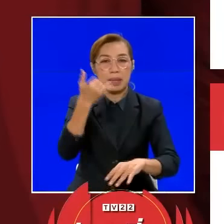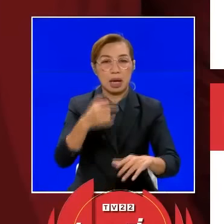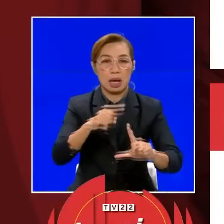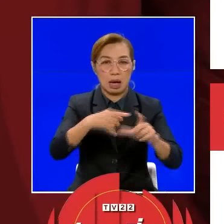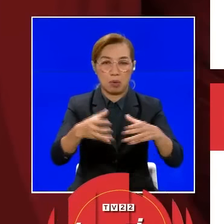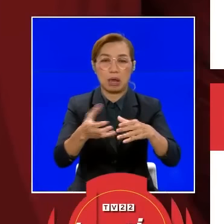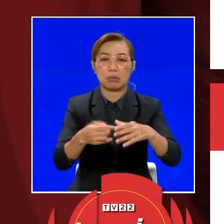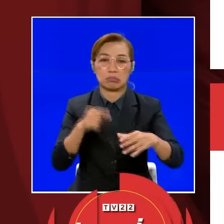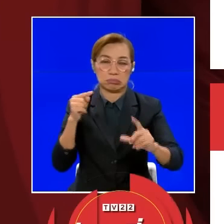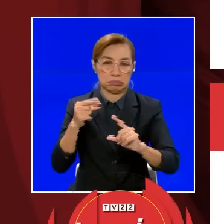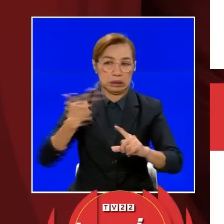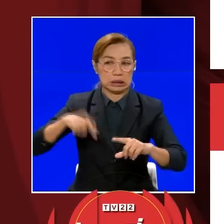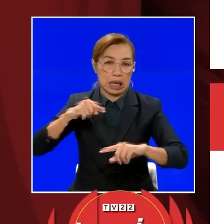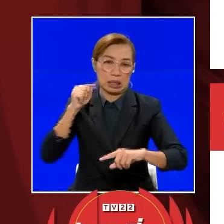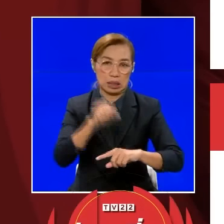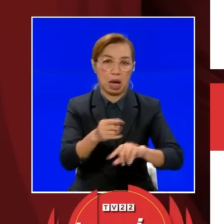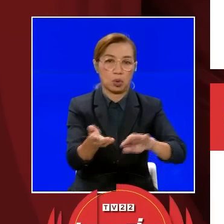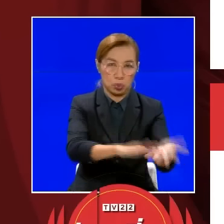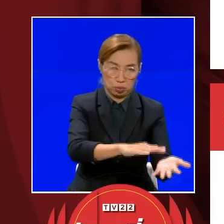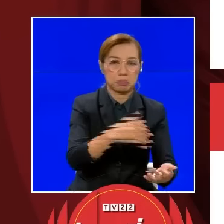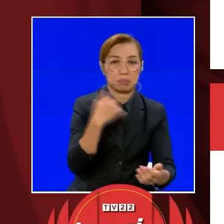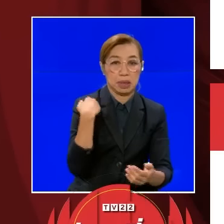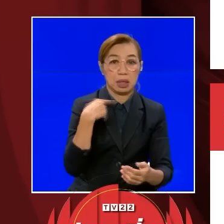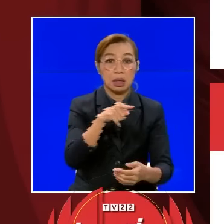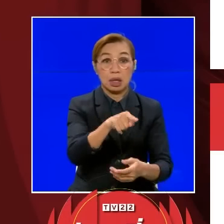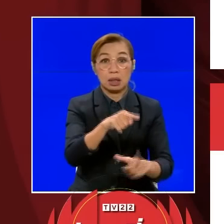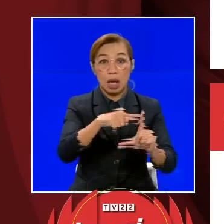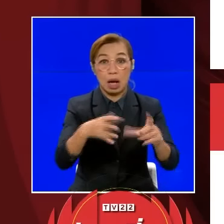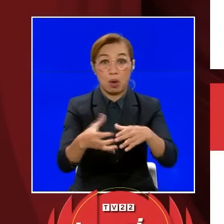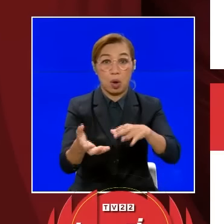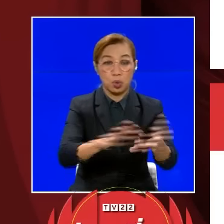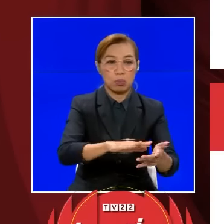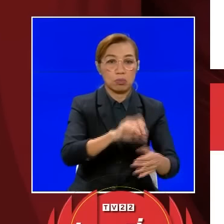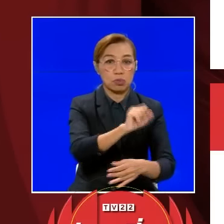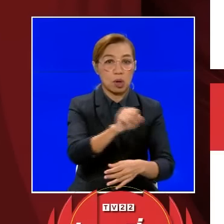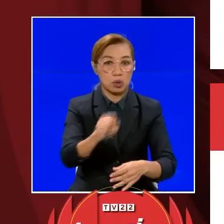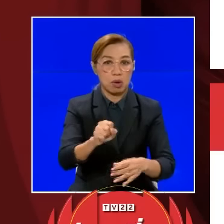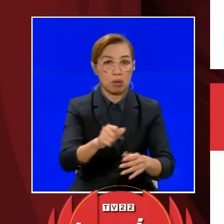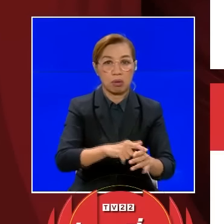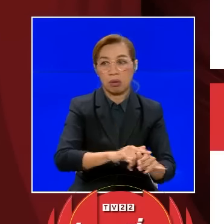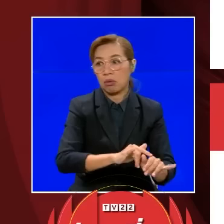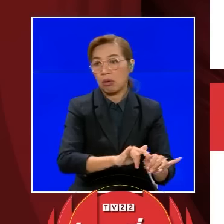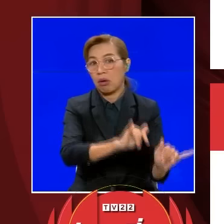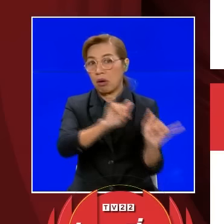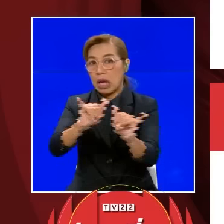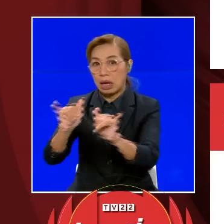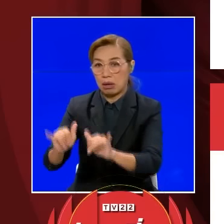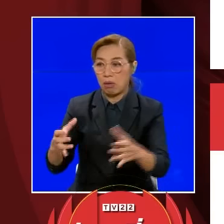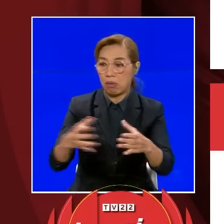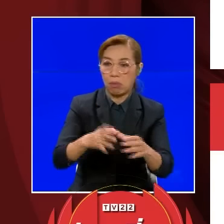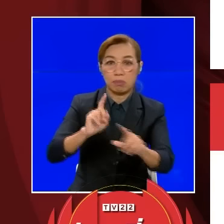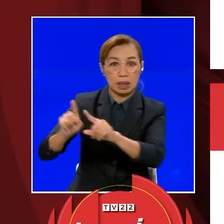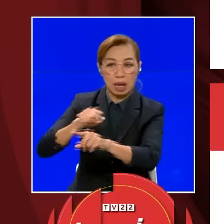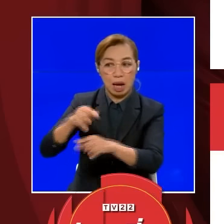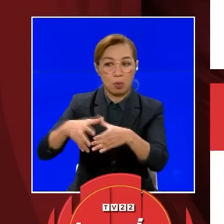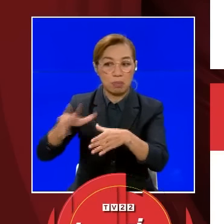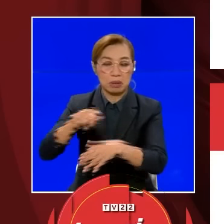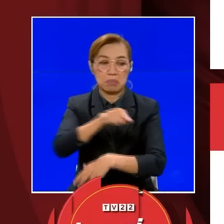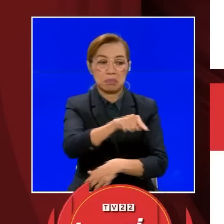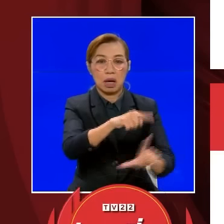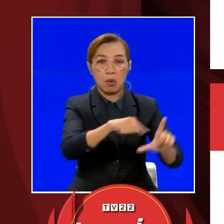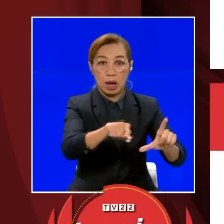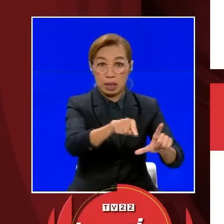าเกิดว่าพรรคก้าวไกลถูกยุบก็จะมีส.ส.เนี่ยกระจายตัวเป็นผึ้งแตกรังเพื่อไทยก็จะมีแนวโน้มที่จะดูดส.